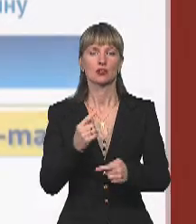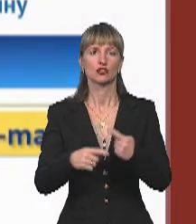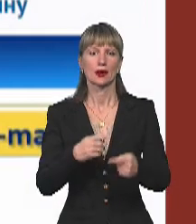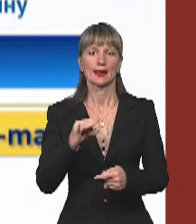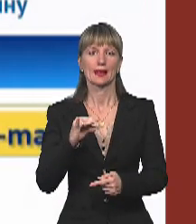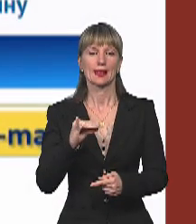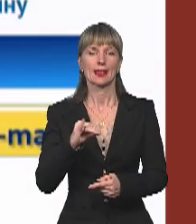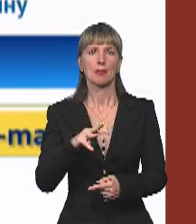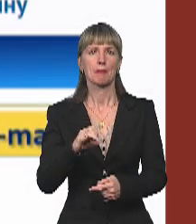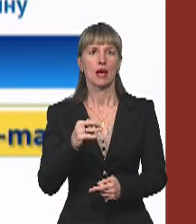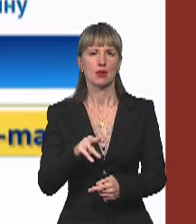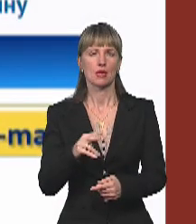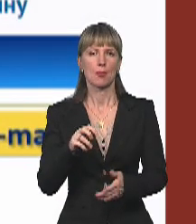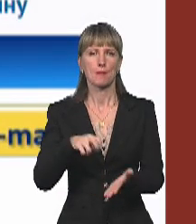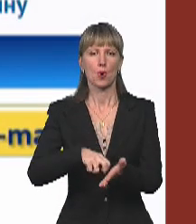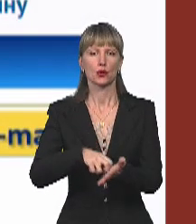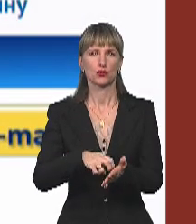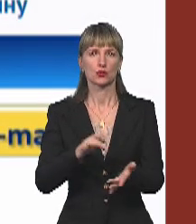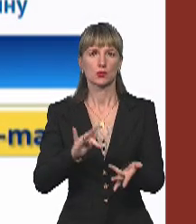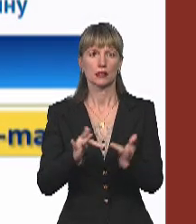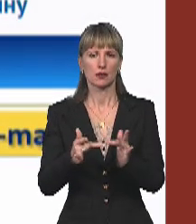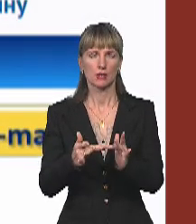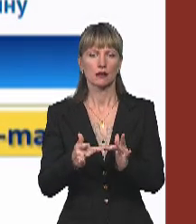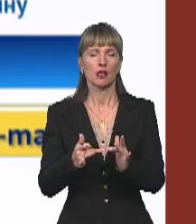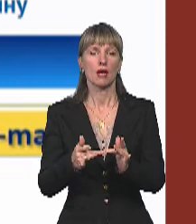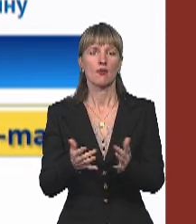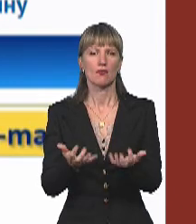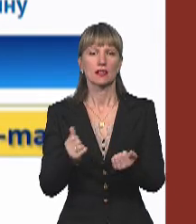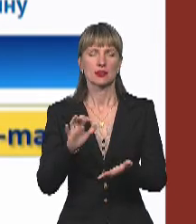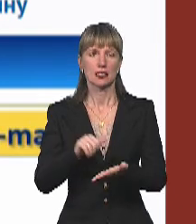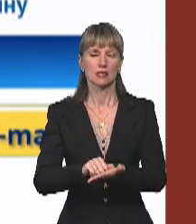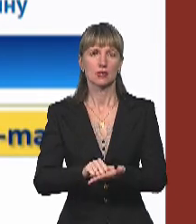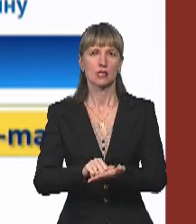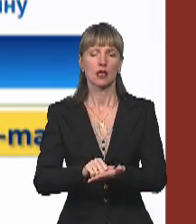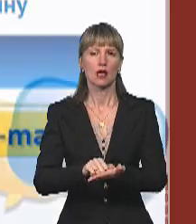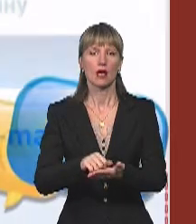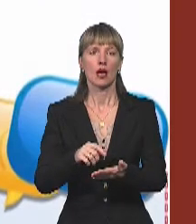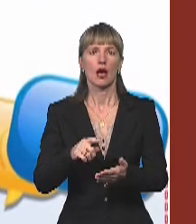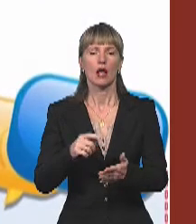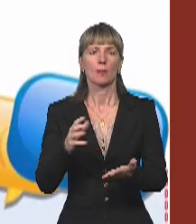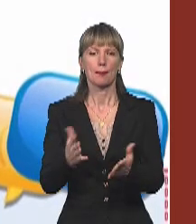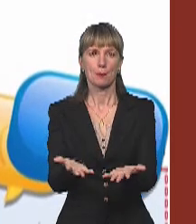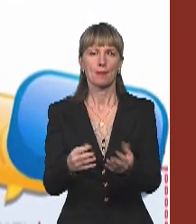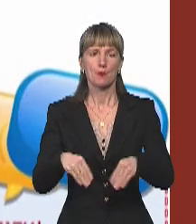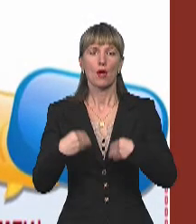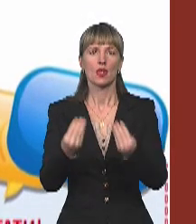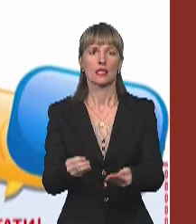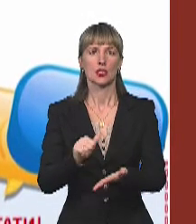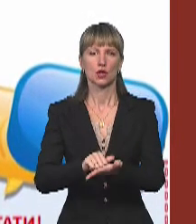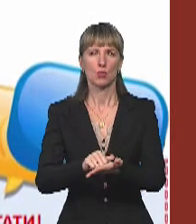емейл. Для цього на сайті служби зайнятості оберіть рубрику «Електронне подання документів» та ознайомтесь із